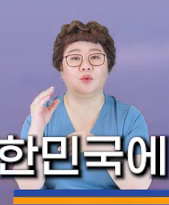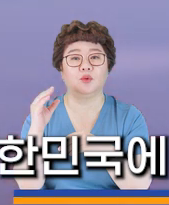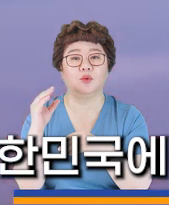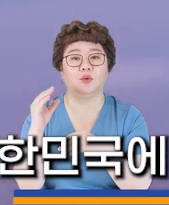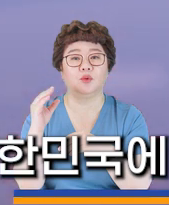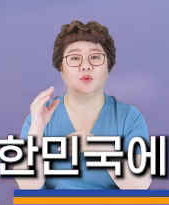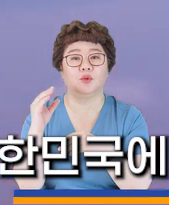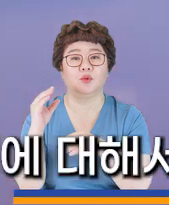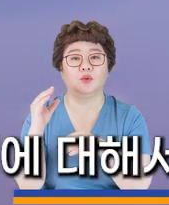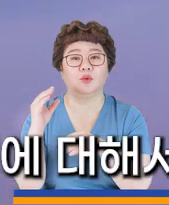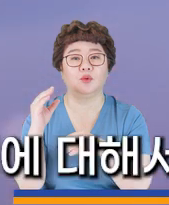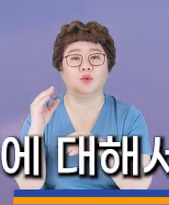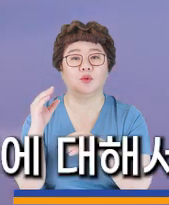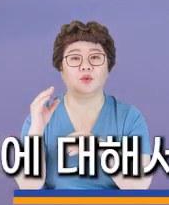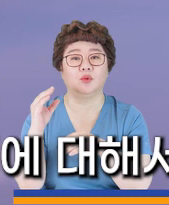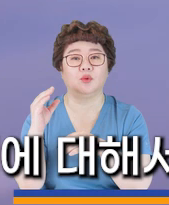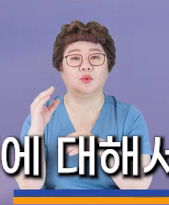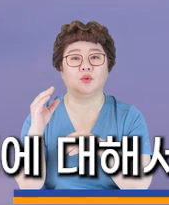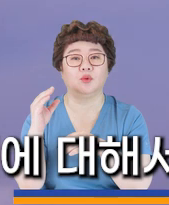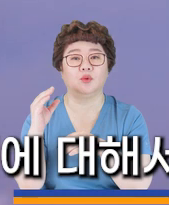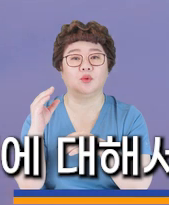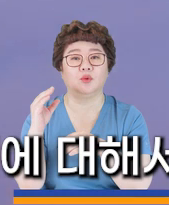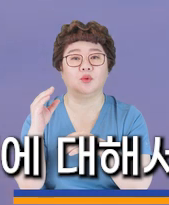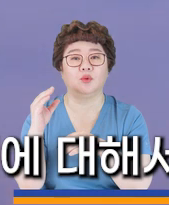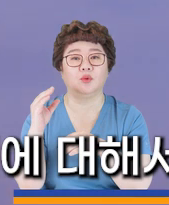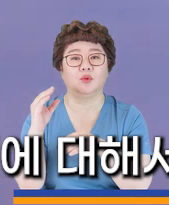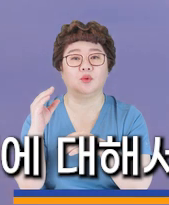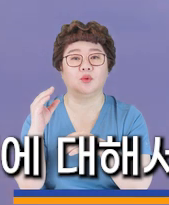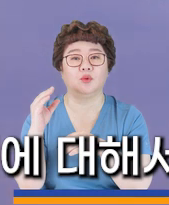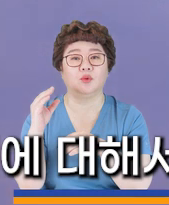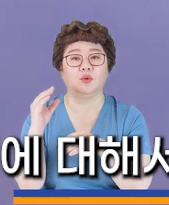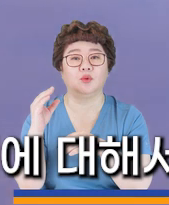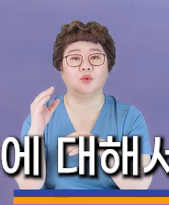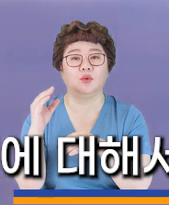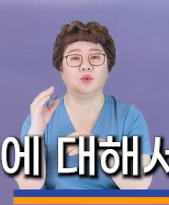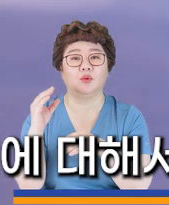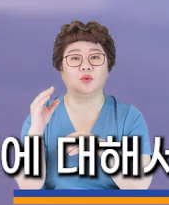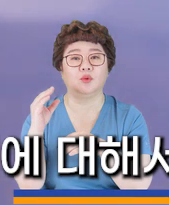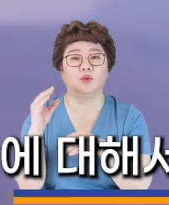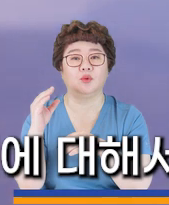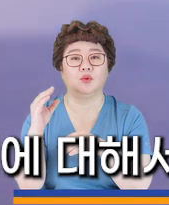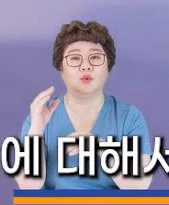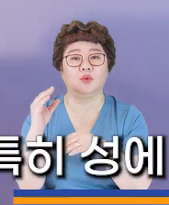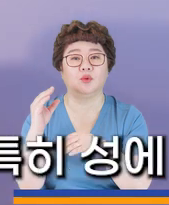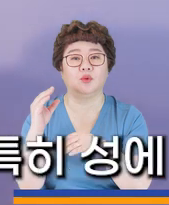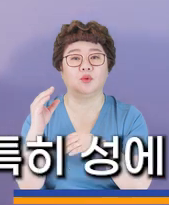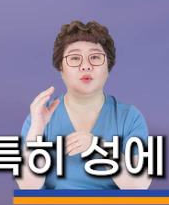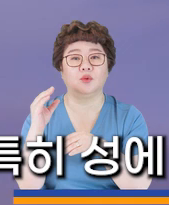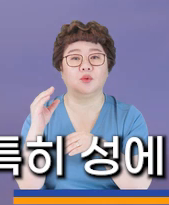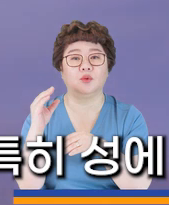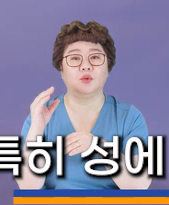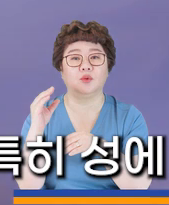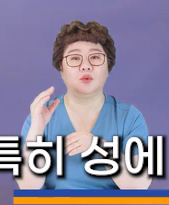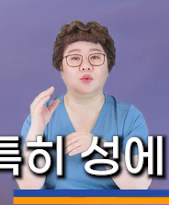선입견이 있다는 것이고 성에 대해서 전달받은 것이 혹은 잘못 교육받은 것이 많다는 것입니다. 특히